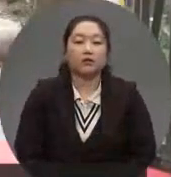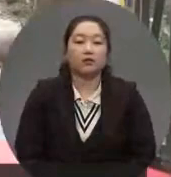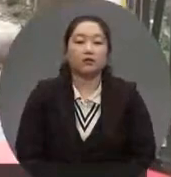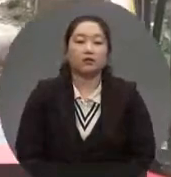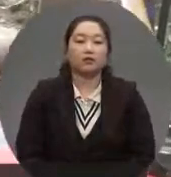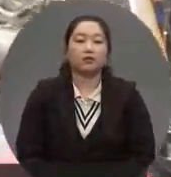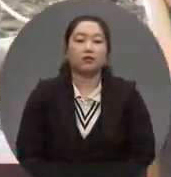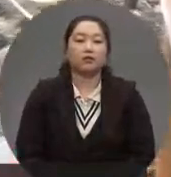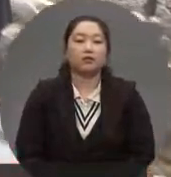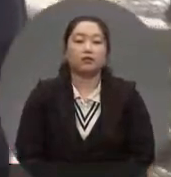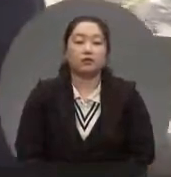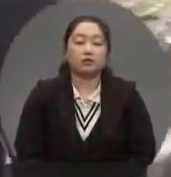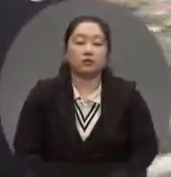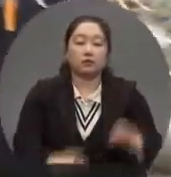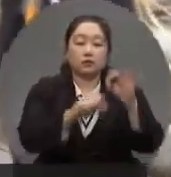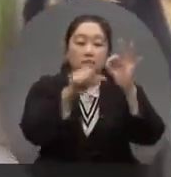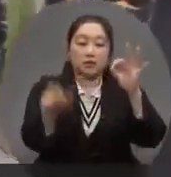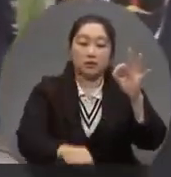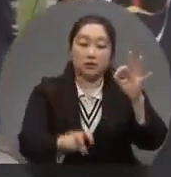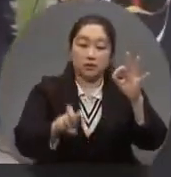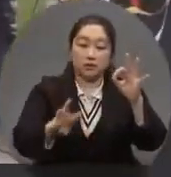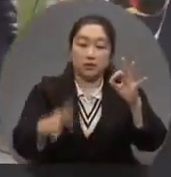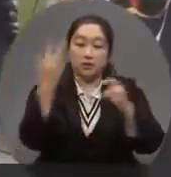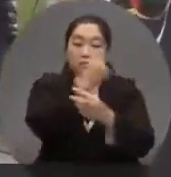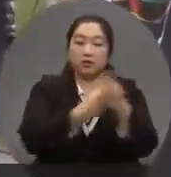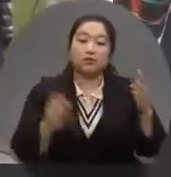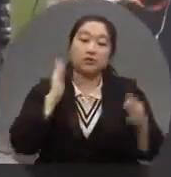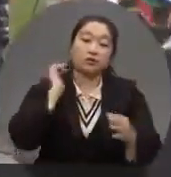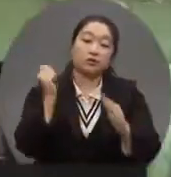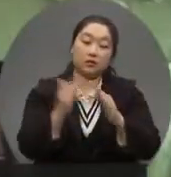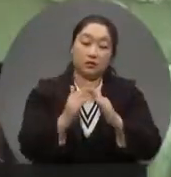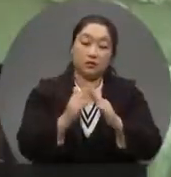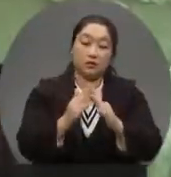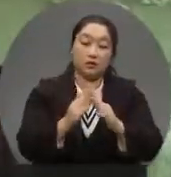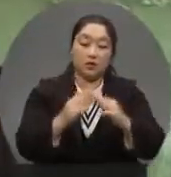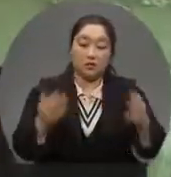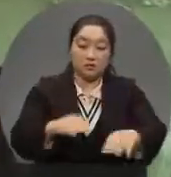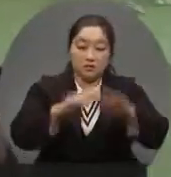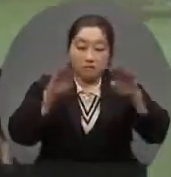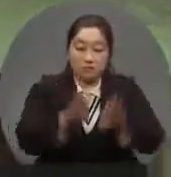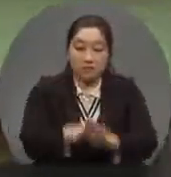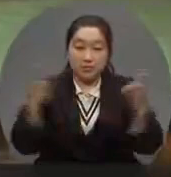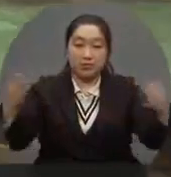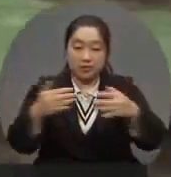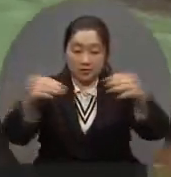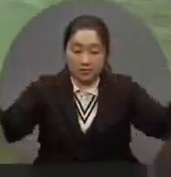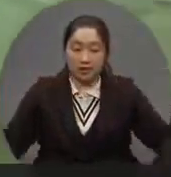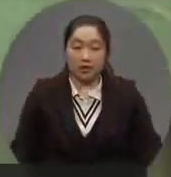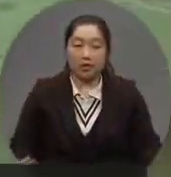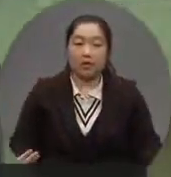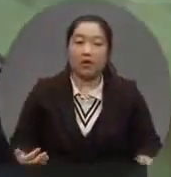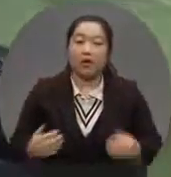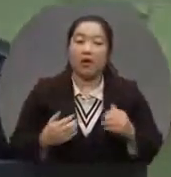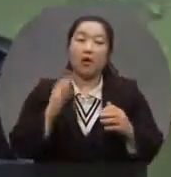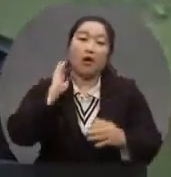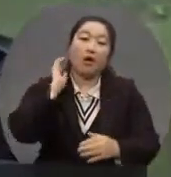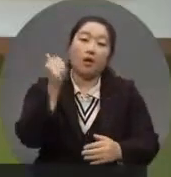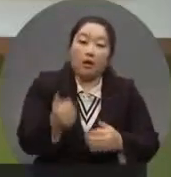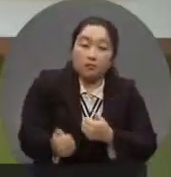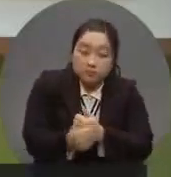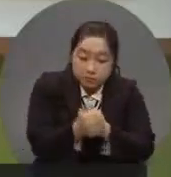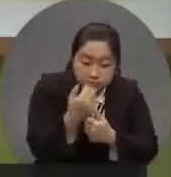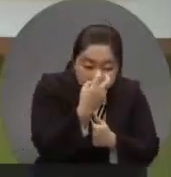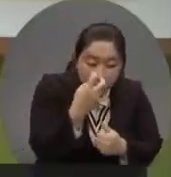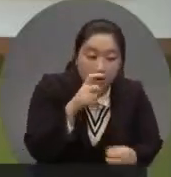기자입니다 지난달 청남대에 문을연 이름바 벙커 갤러리입니다 대통 경호를 위해 사용하던 벙커 두 군데를